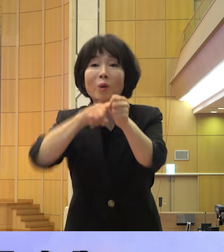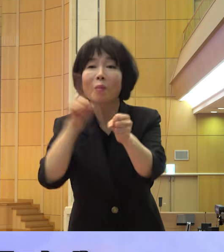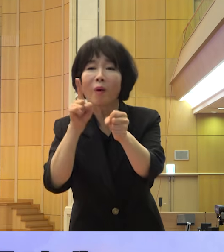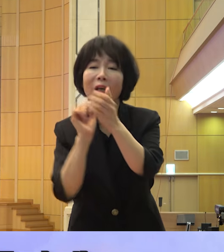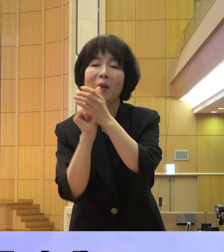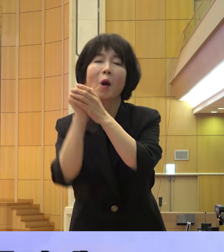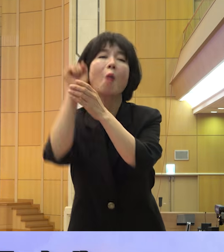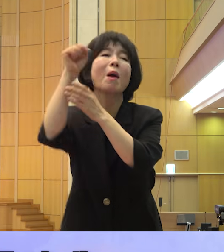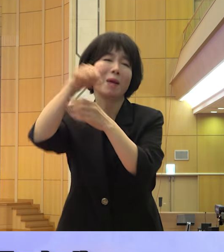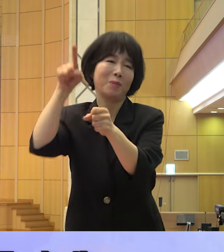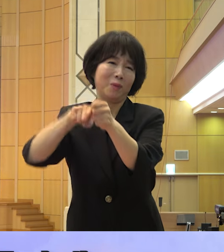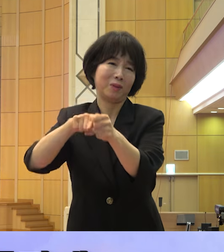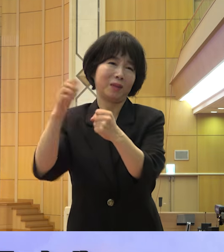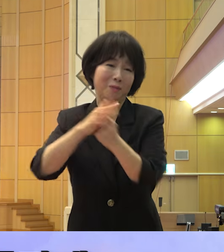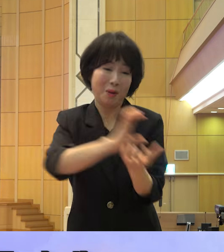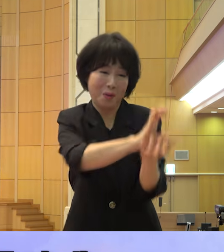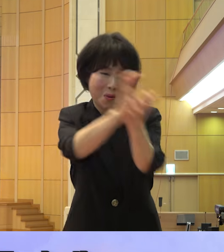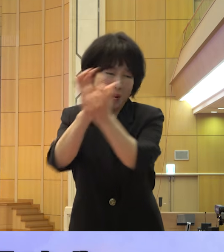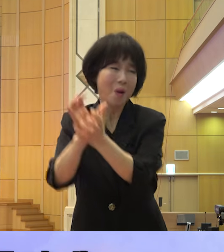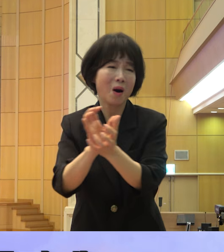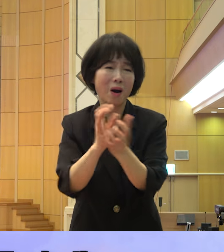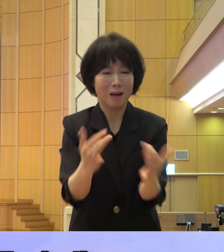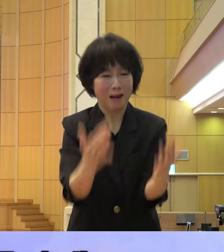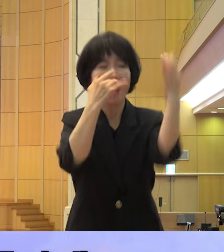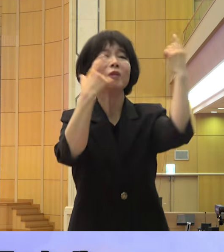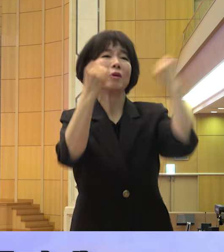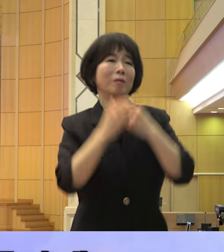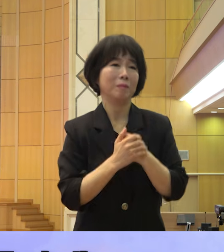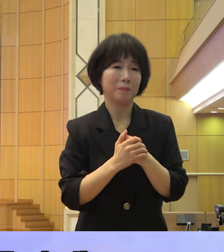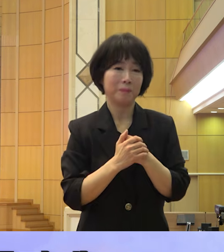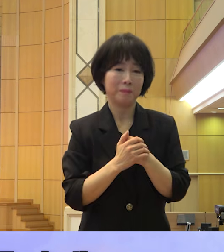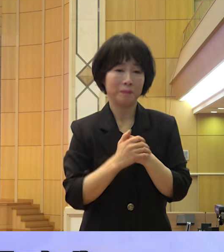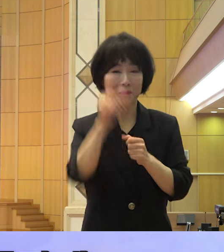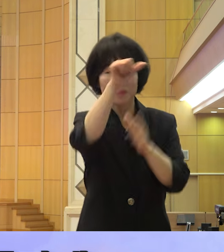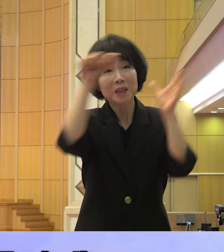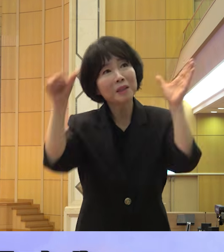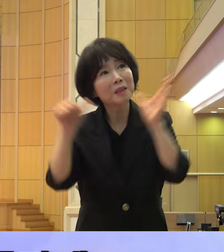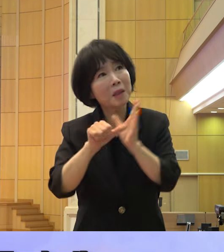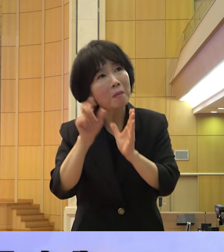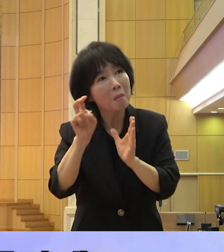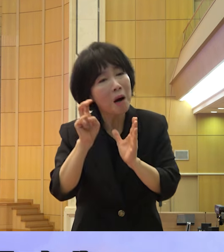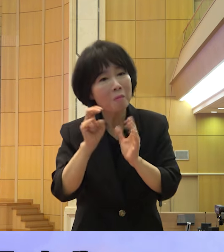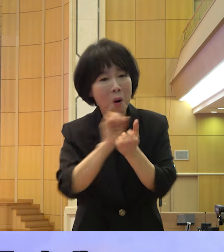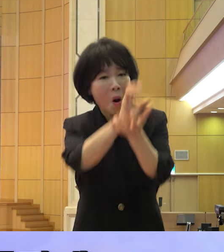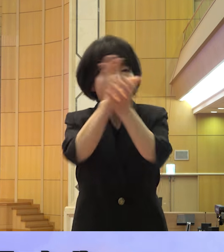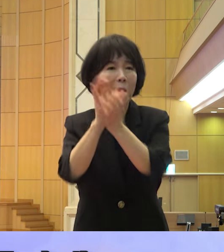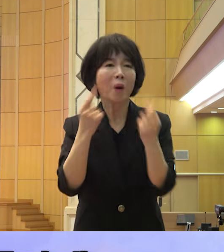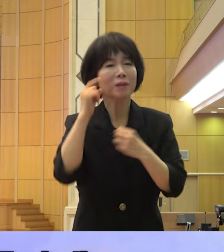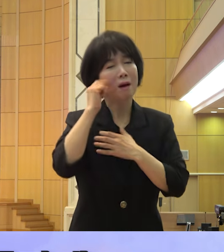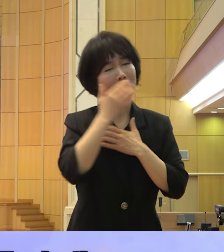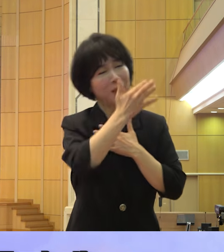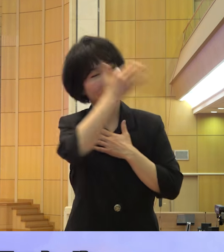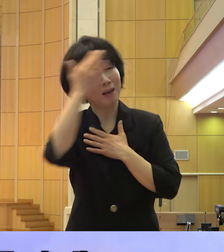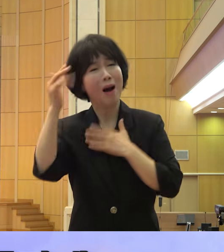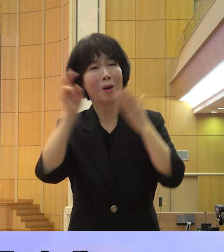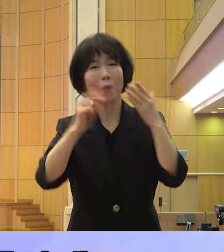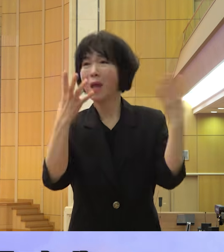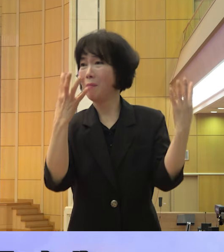거예요. 세상에 뭐 꽃다운 인생이니 뭐 인생 꽃보다 아름다워 뭐 별소리 다